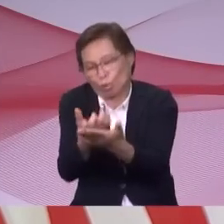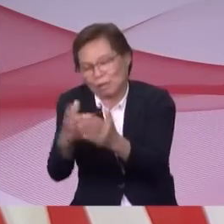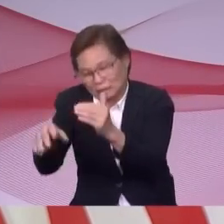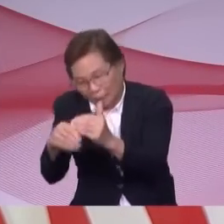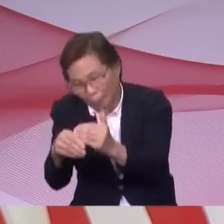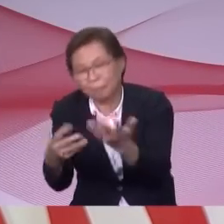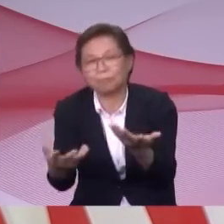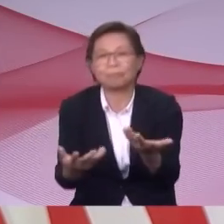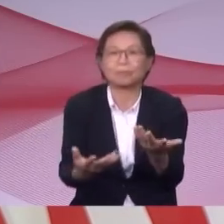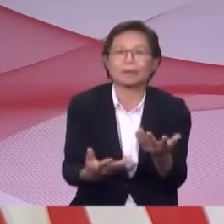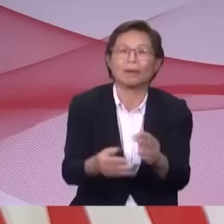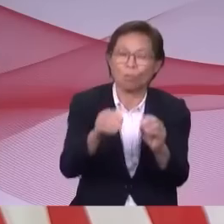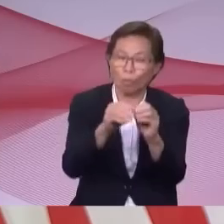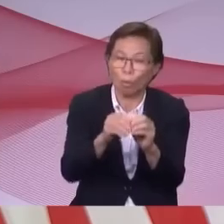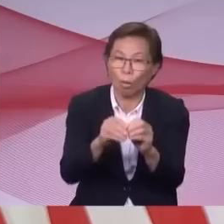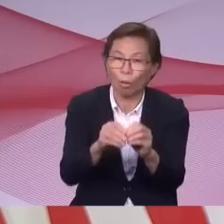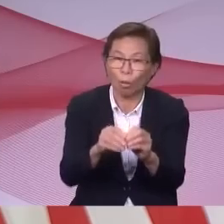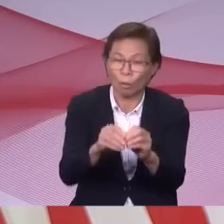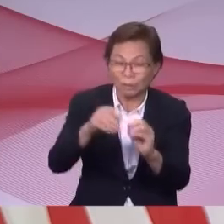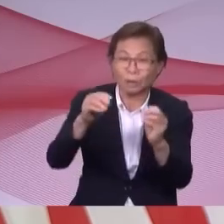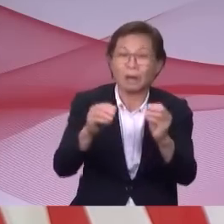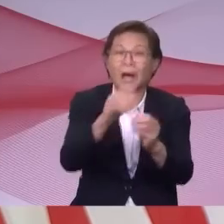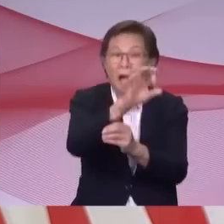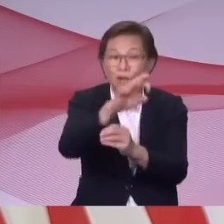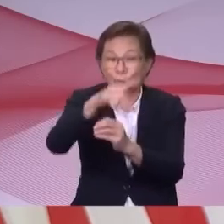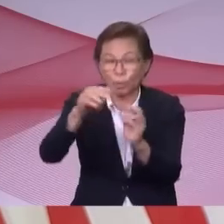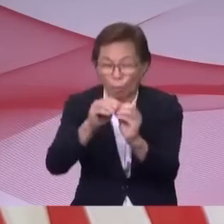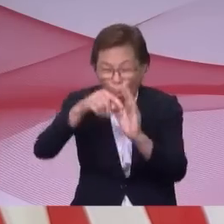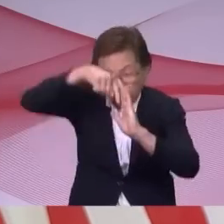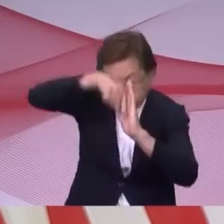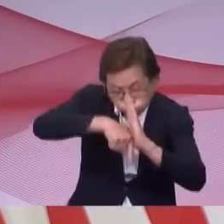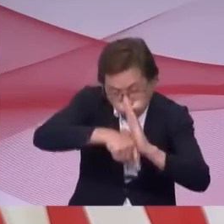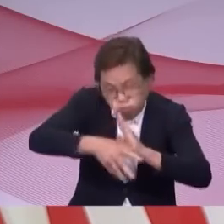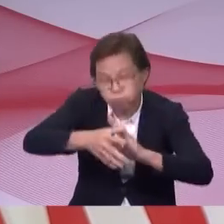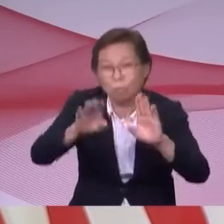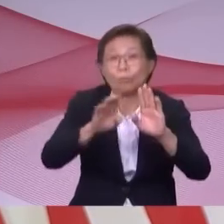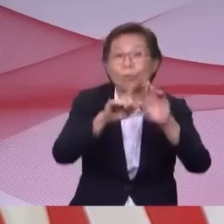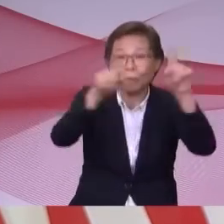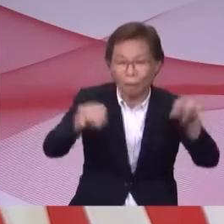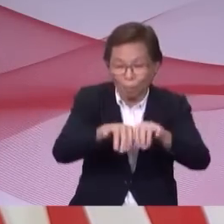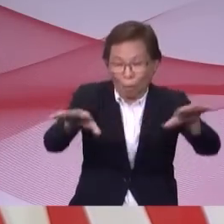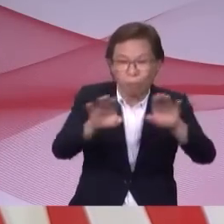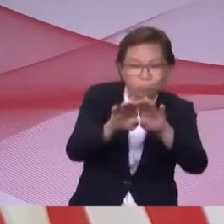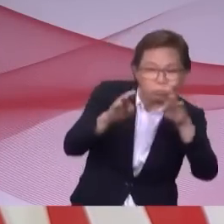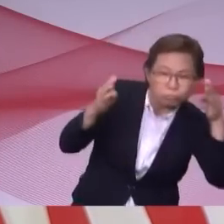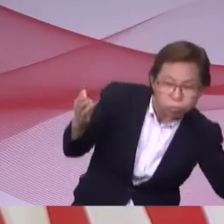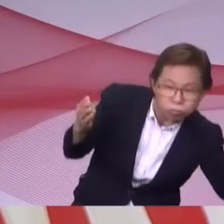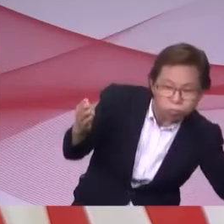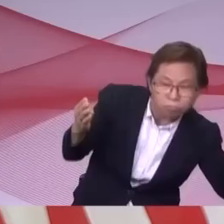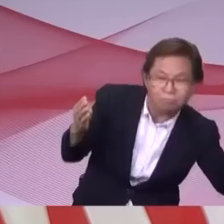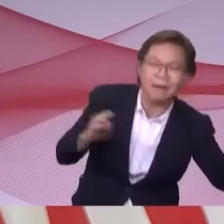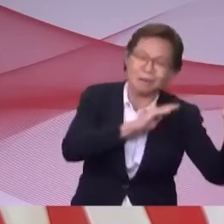Dan SOP yang lanjut, SOP yang lebih detail boleh diakses ke laman sesawang kementerian-kementerian